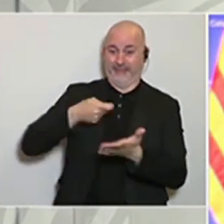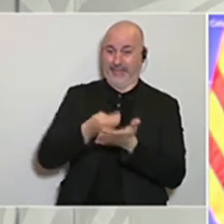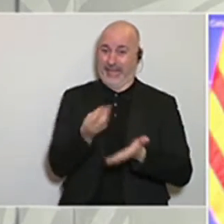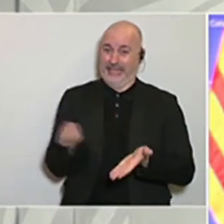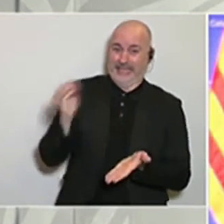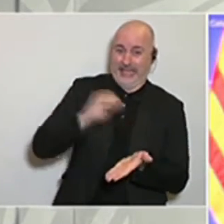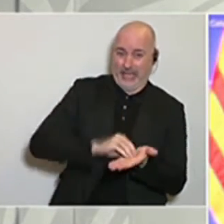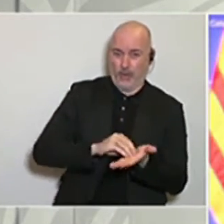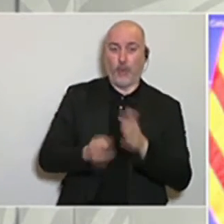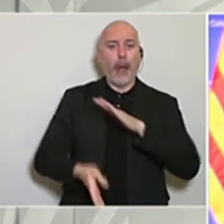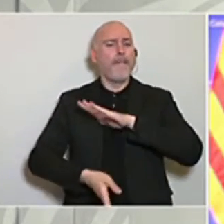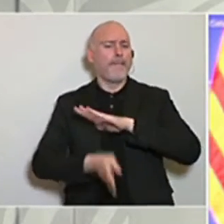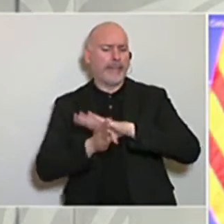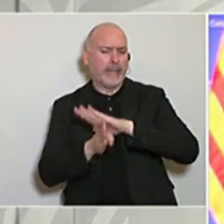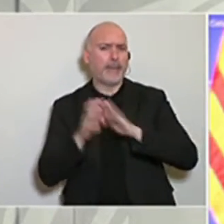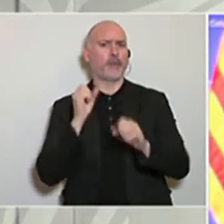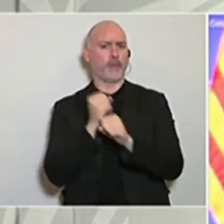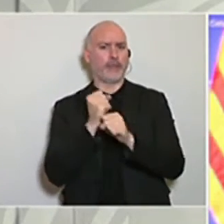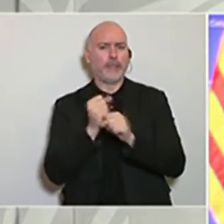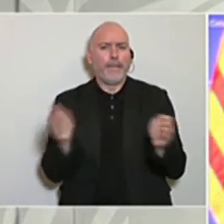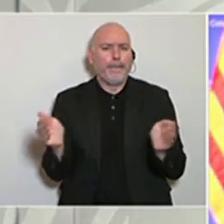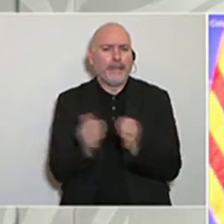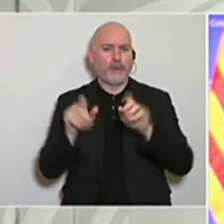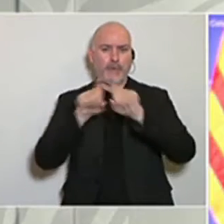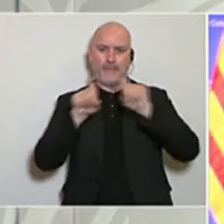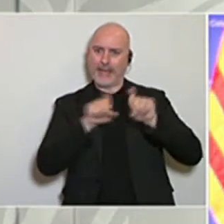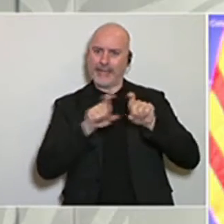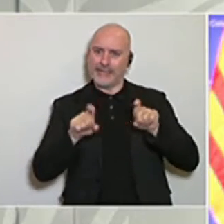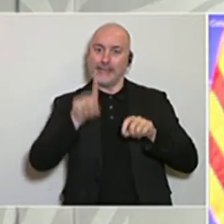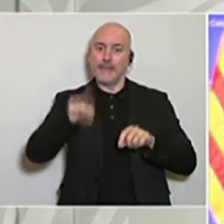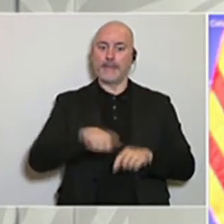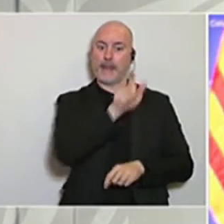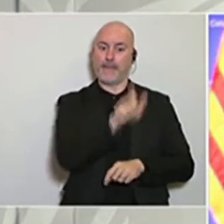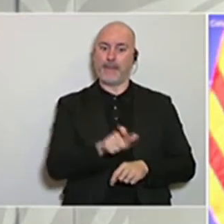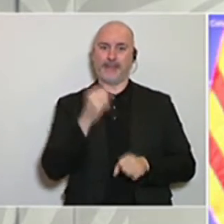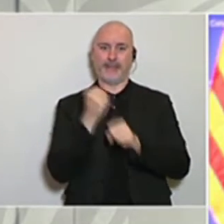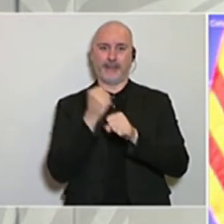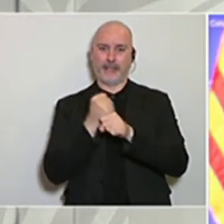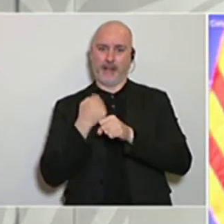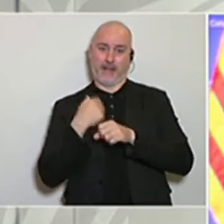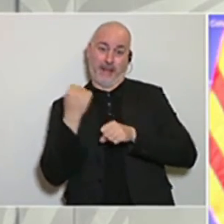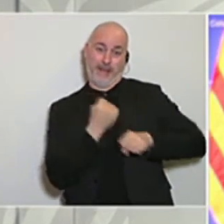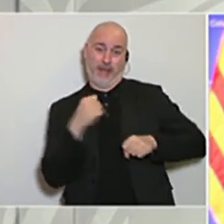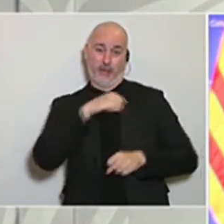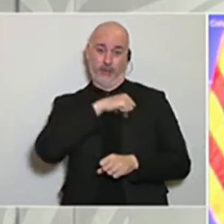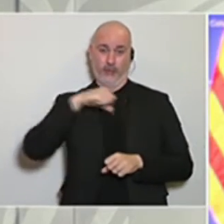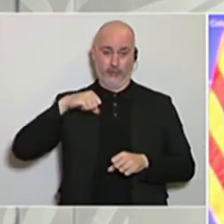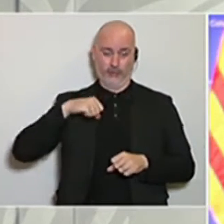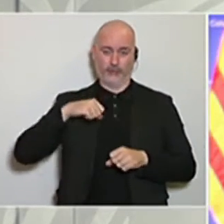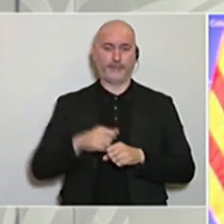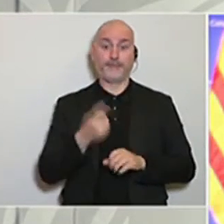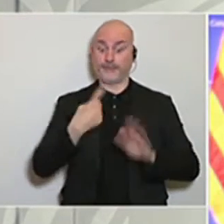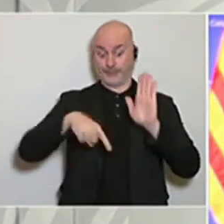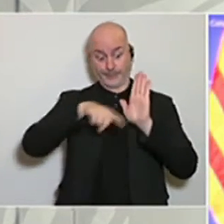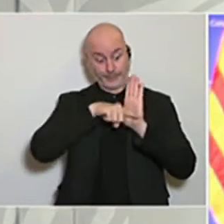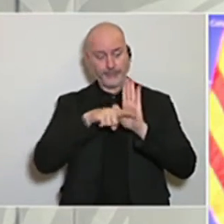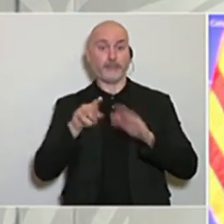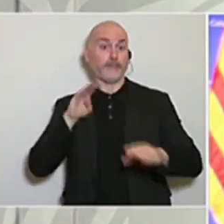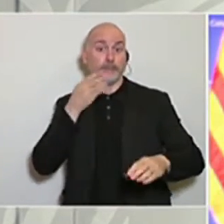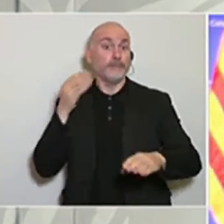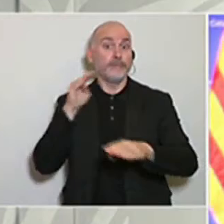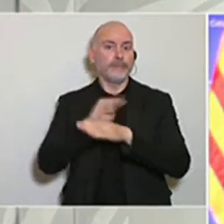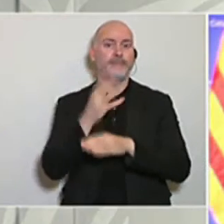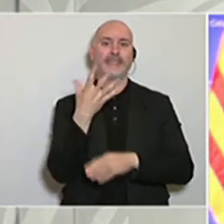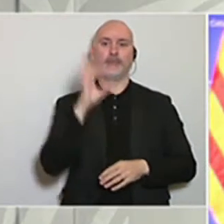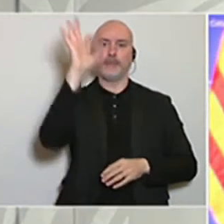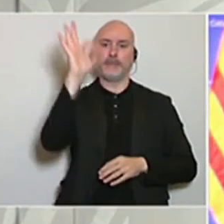de l'ocupació en microempreses i les persones treballadores autònomes. La mesura consisteix en un ajut del 50%